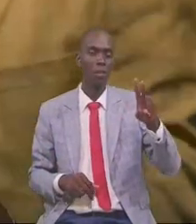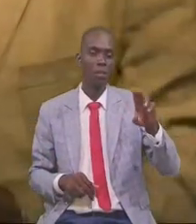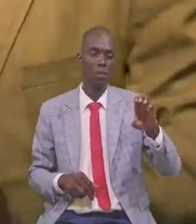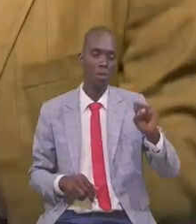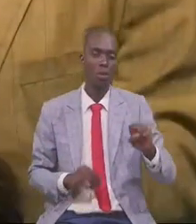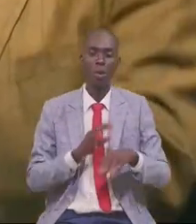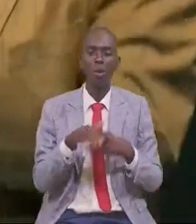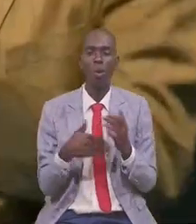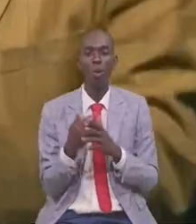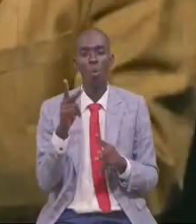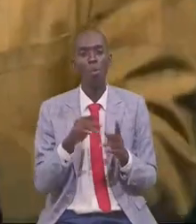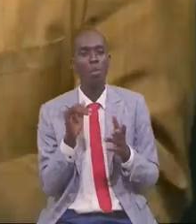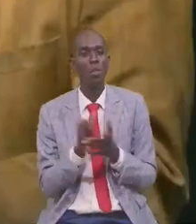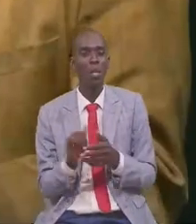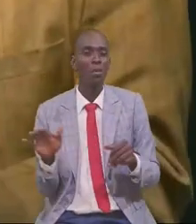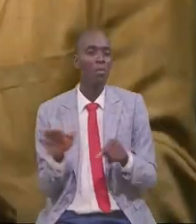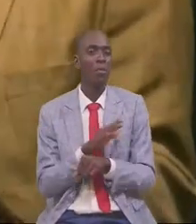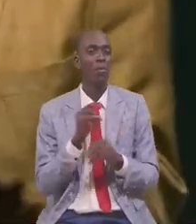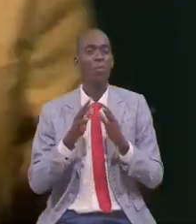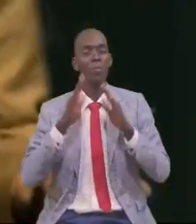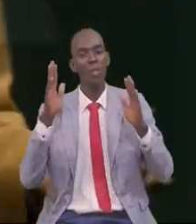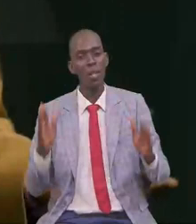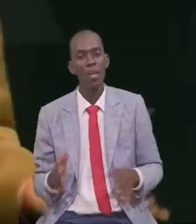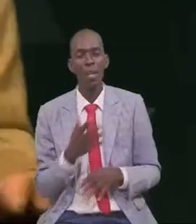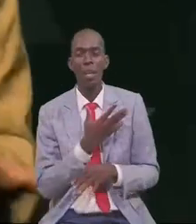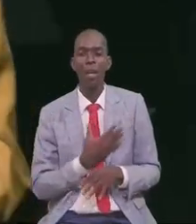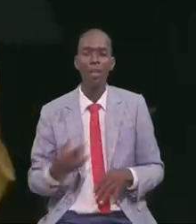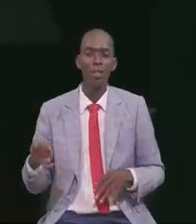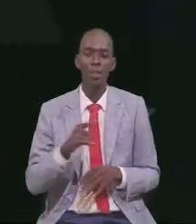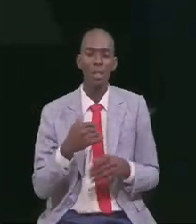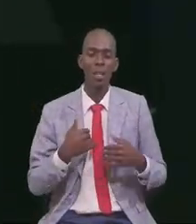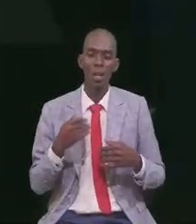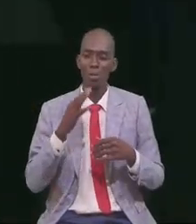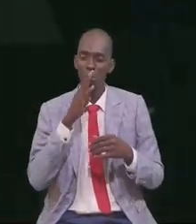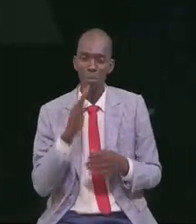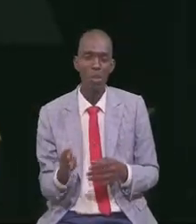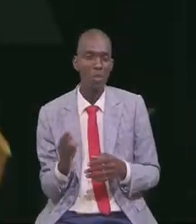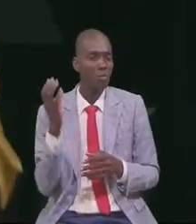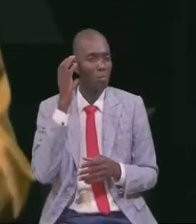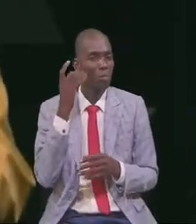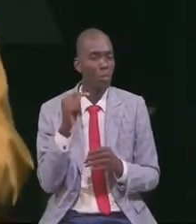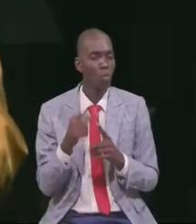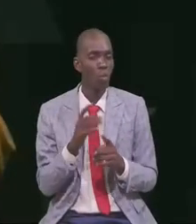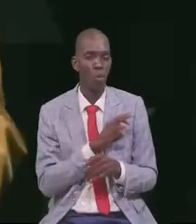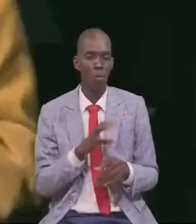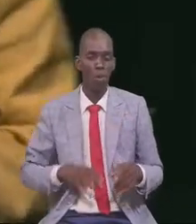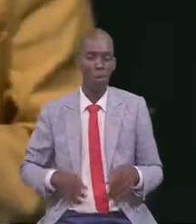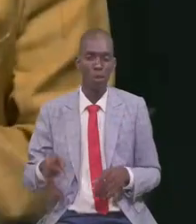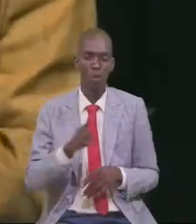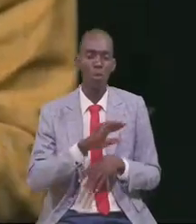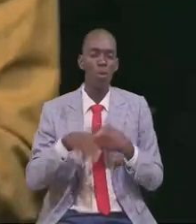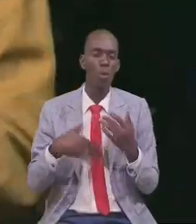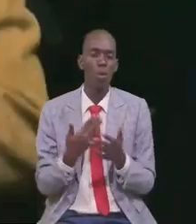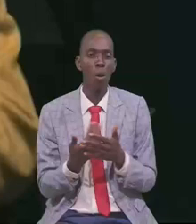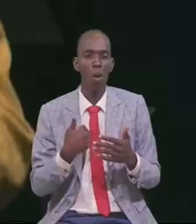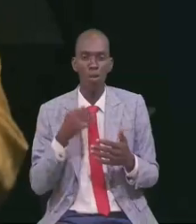ceux qui remplissaient la maison, écoutaient le message de Christ, ils étaient tous surpris et ils glorifiaient Dieu.